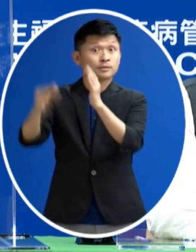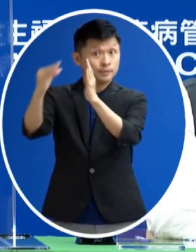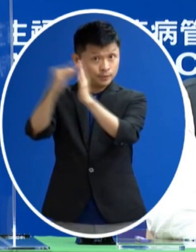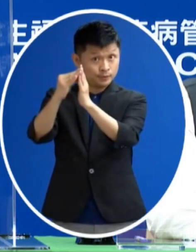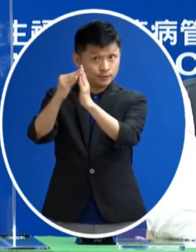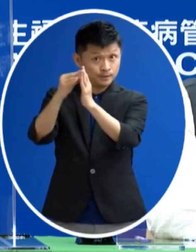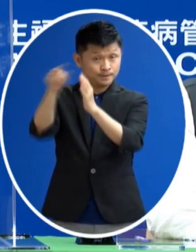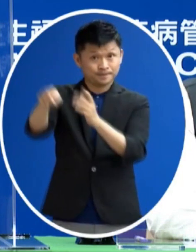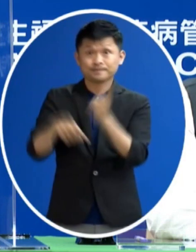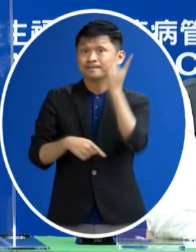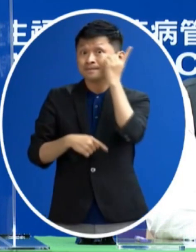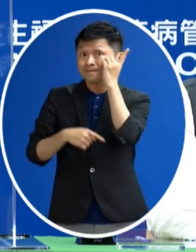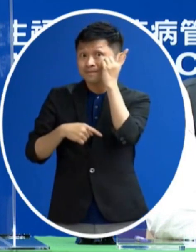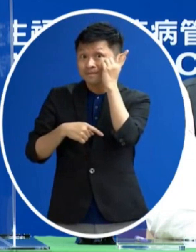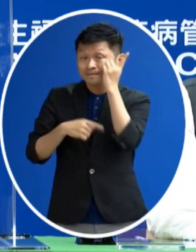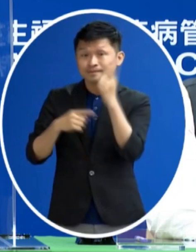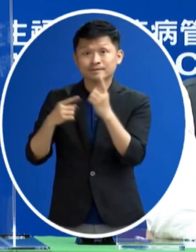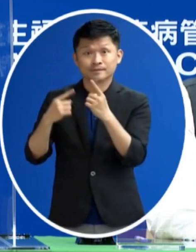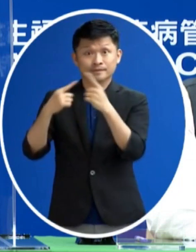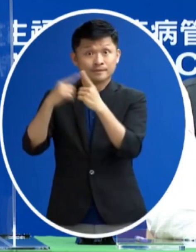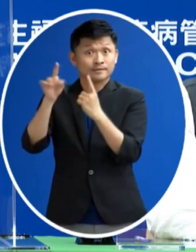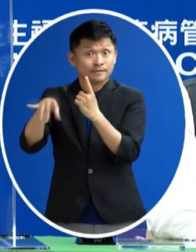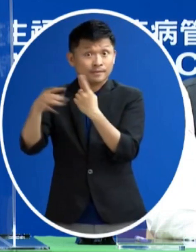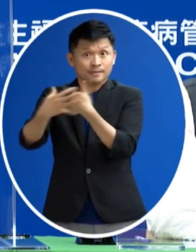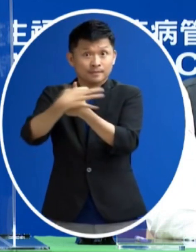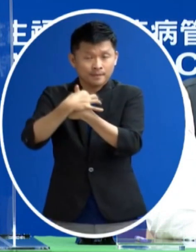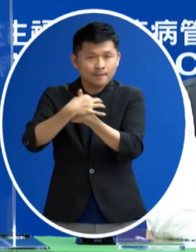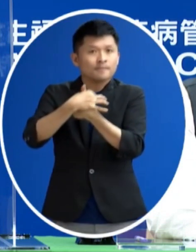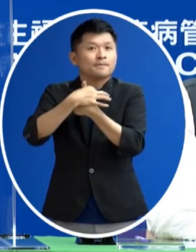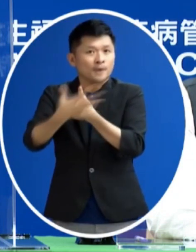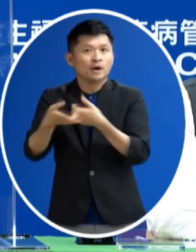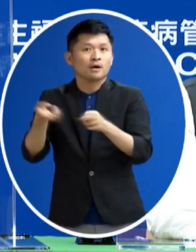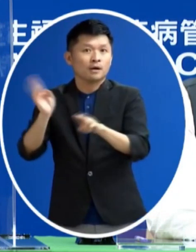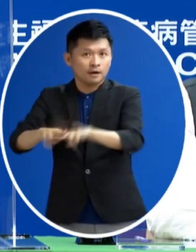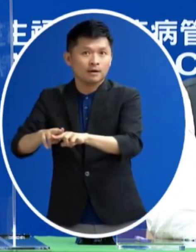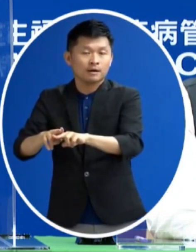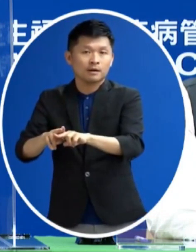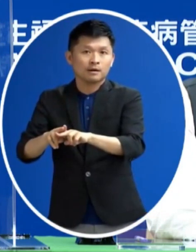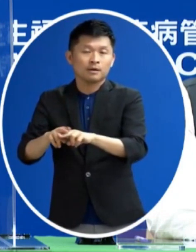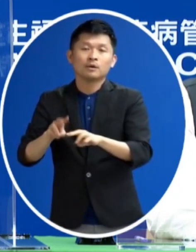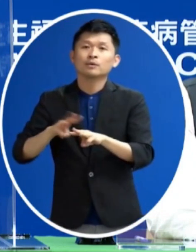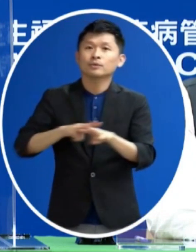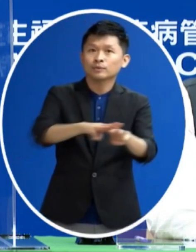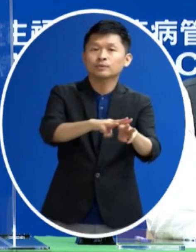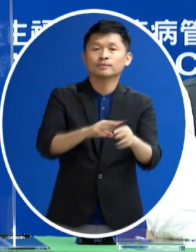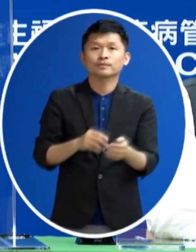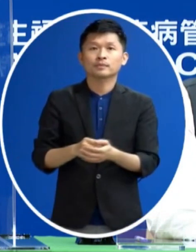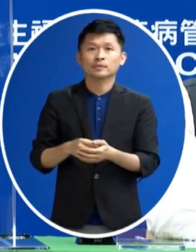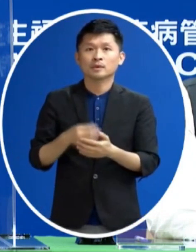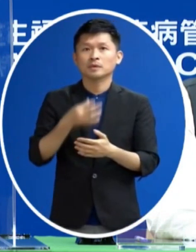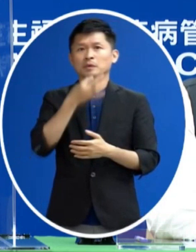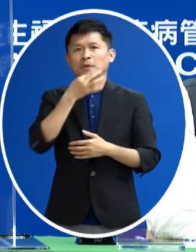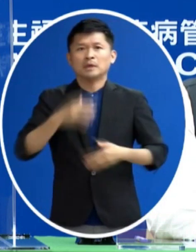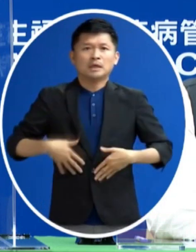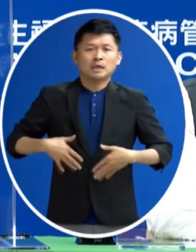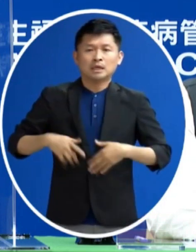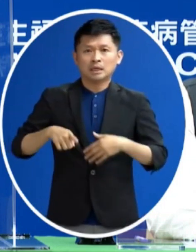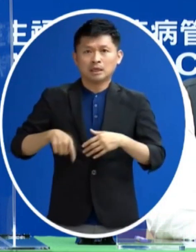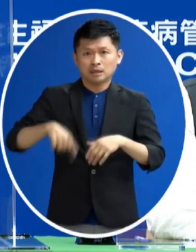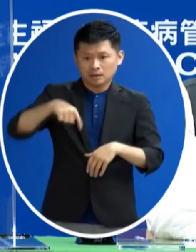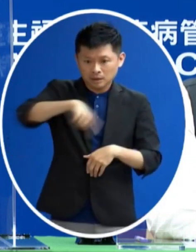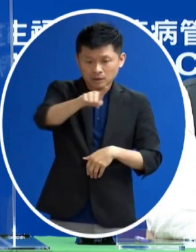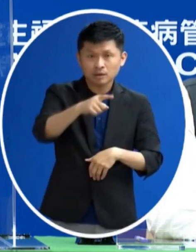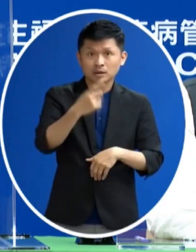这个电子围篱暂时的解除。哦，那这样才不会，哦，因为你有这样的必要，那而出来